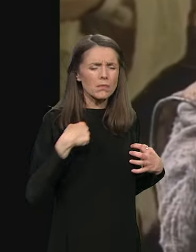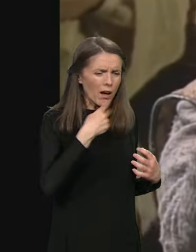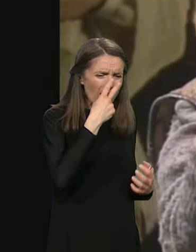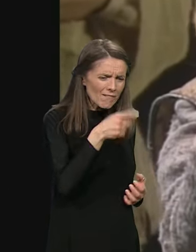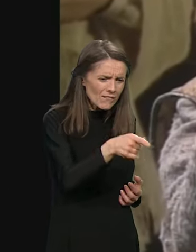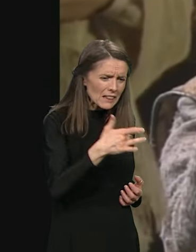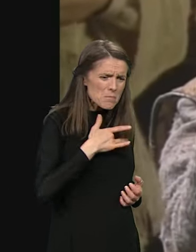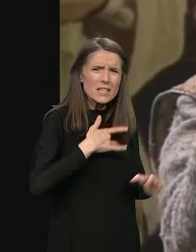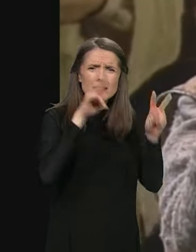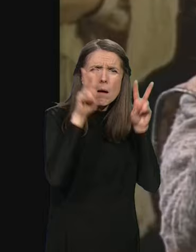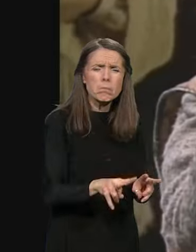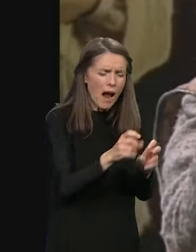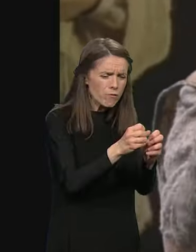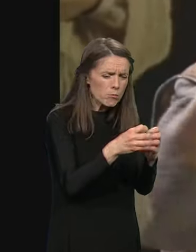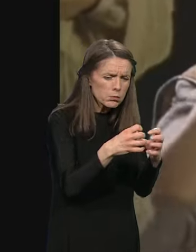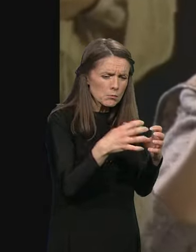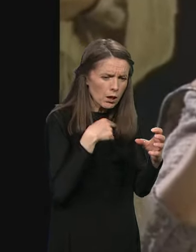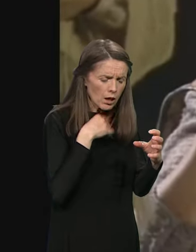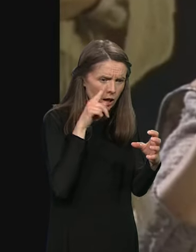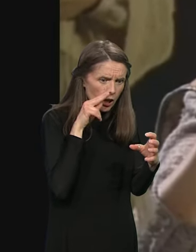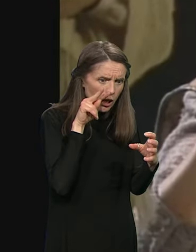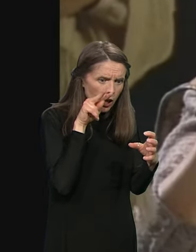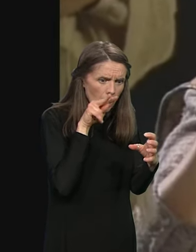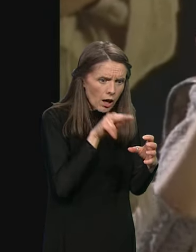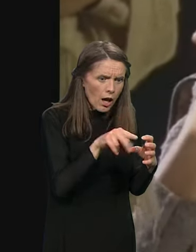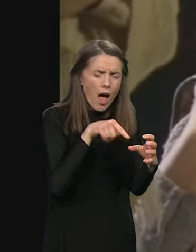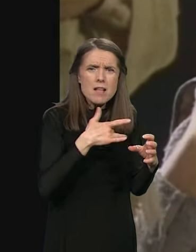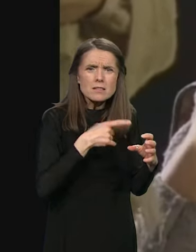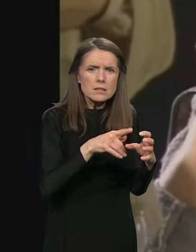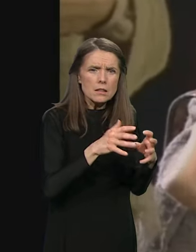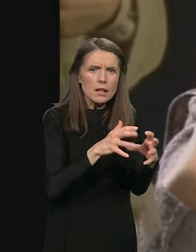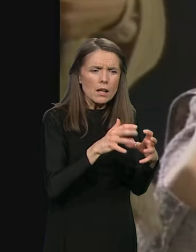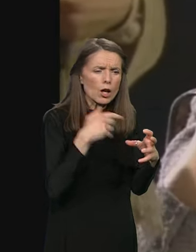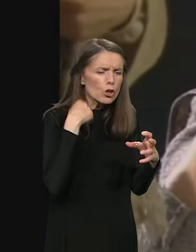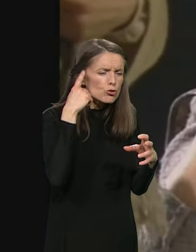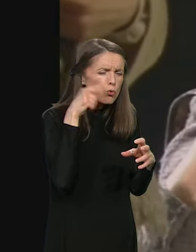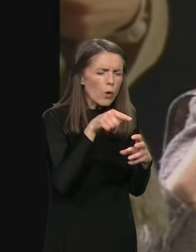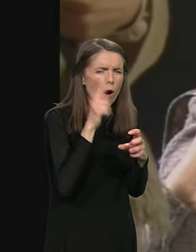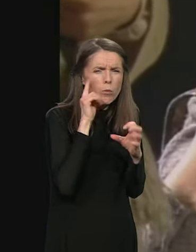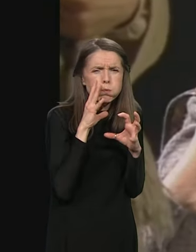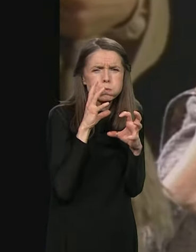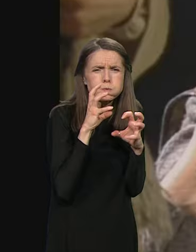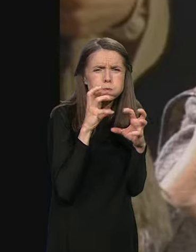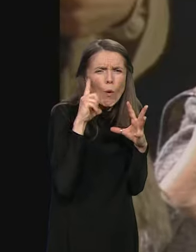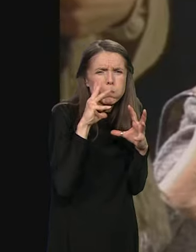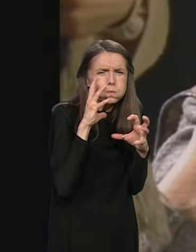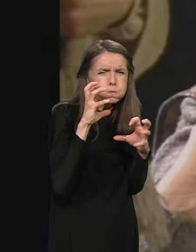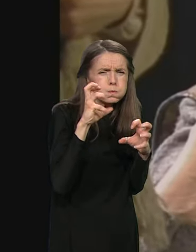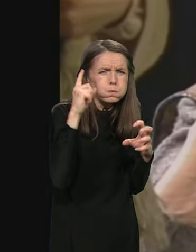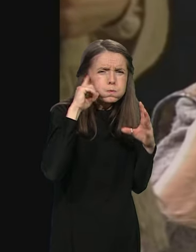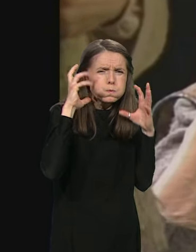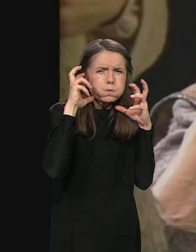oči ne mogu da odvojim od njegovog drhtanja i čujem ga kako ječi, lepo čujem srce